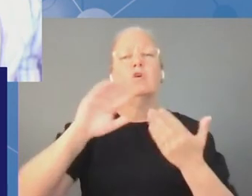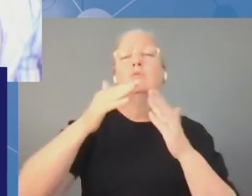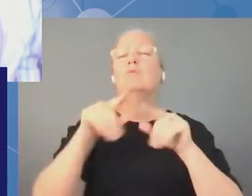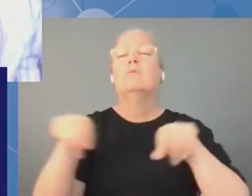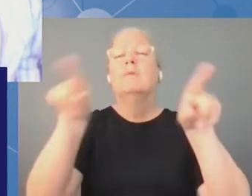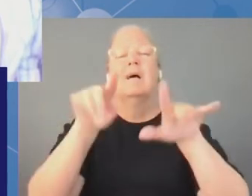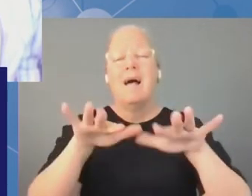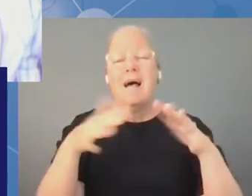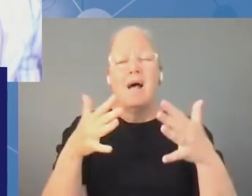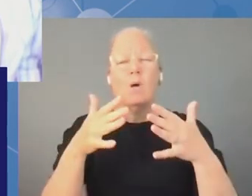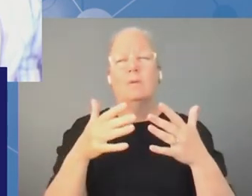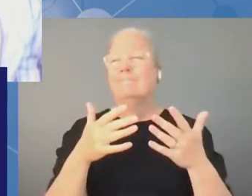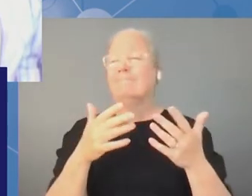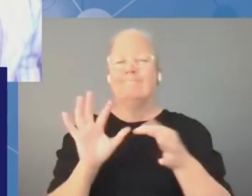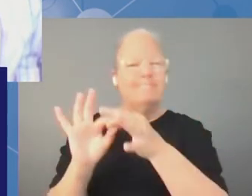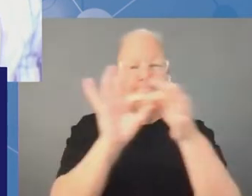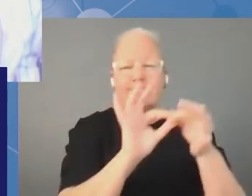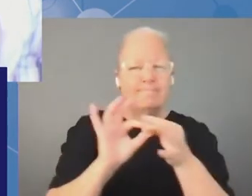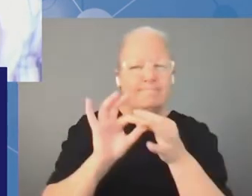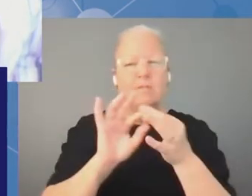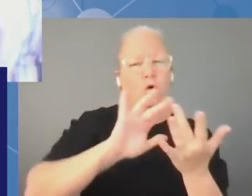يخص المناطق الريفية